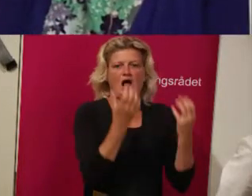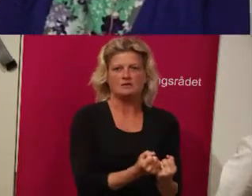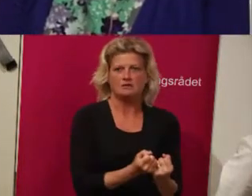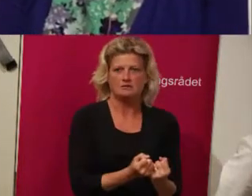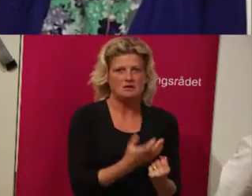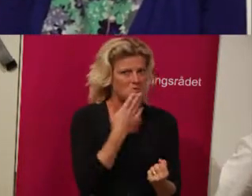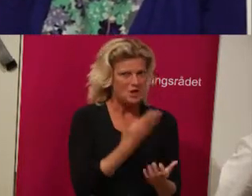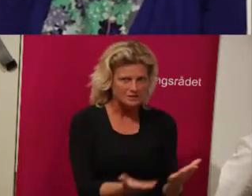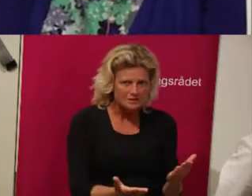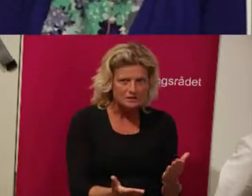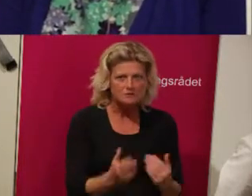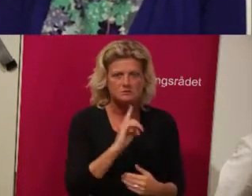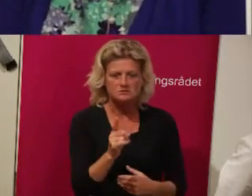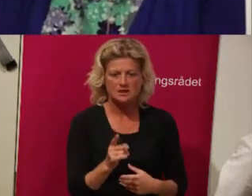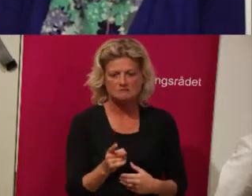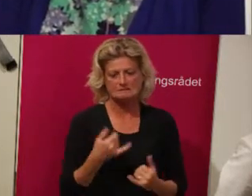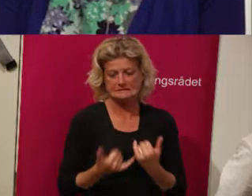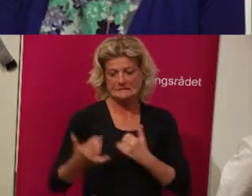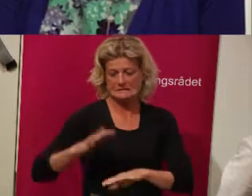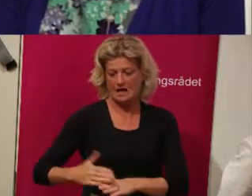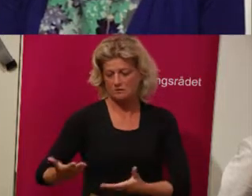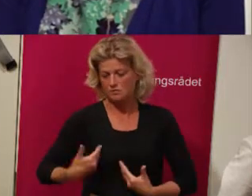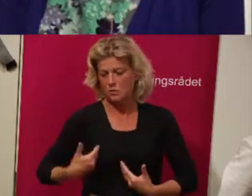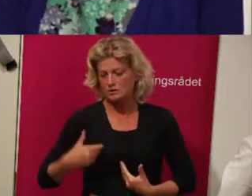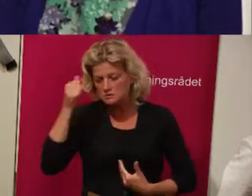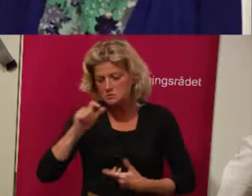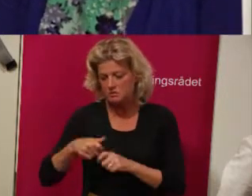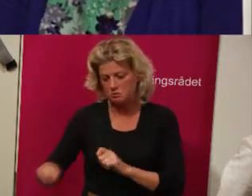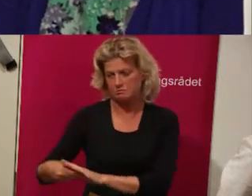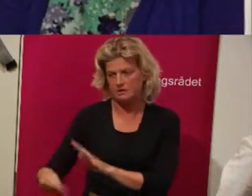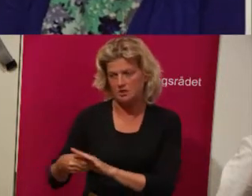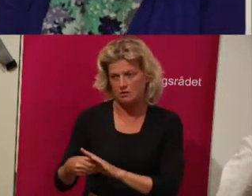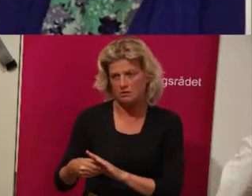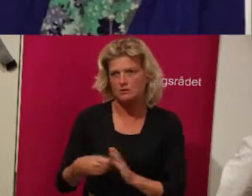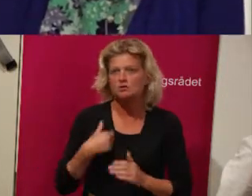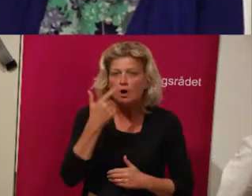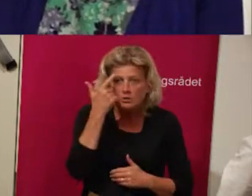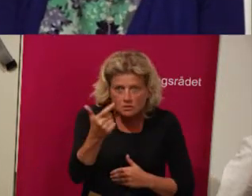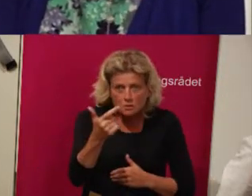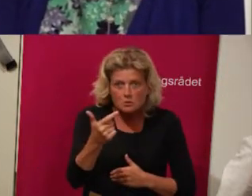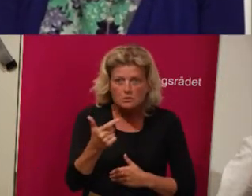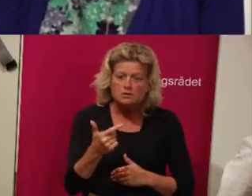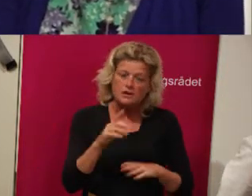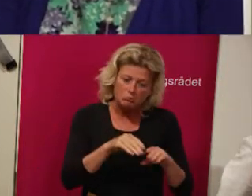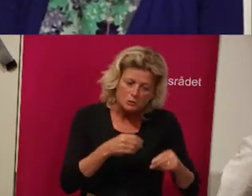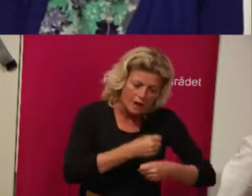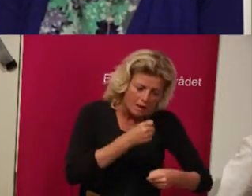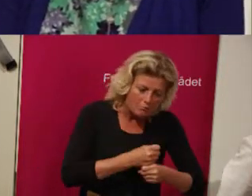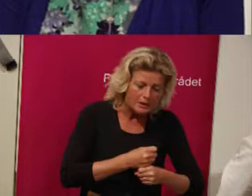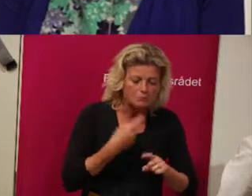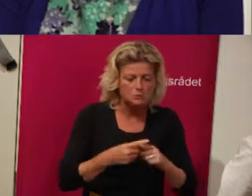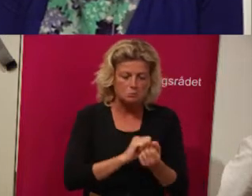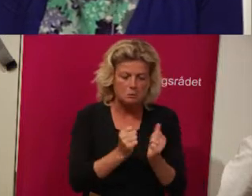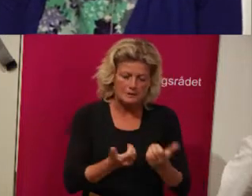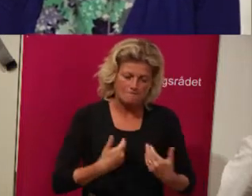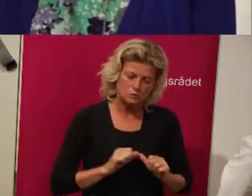Men och så kommer studieförbundspåsen till höger. Och så är det lätt, för man vet inte. Va? Alltså, hur kan vi, så det ligger ju både på oss, men det ligger också jättemycket på politikerna. Det är inte bara vi